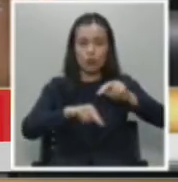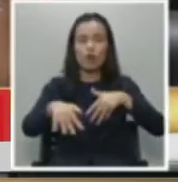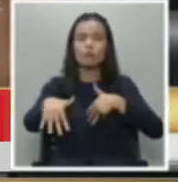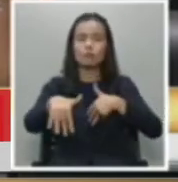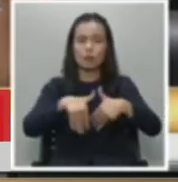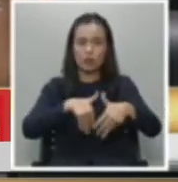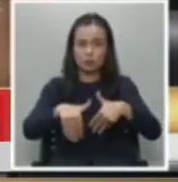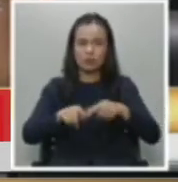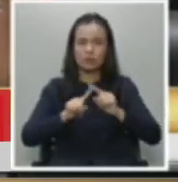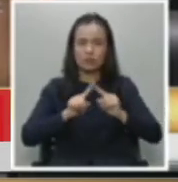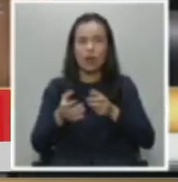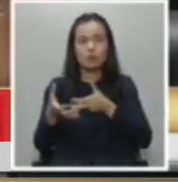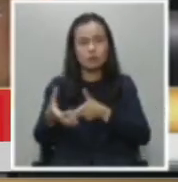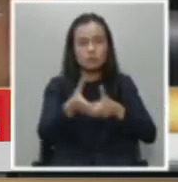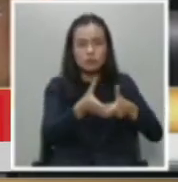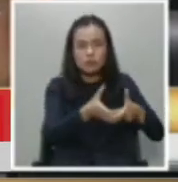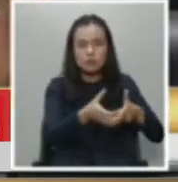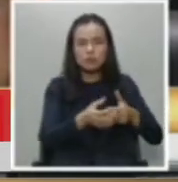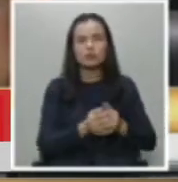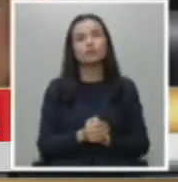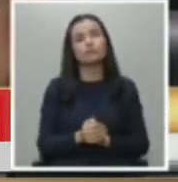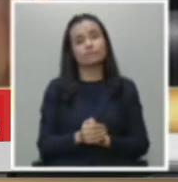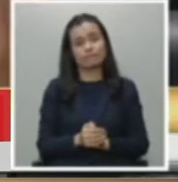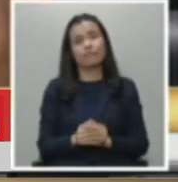ชนแต่สิ่งที่